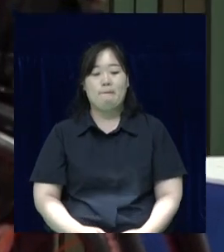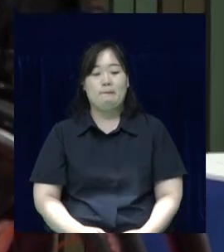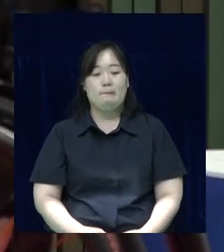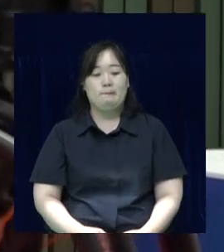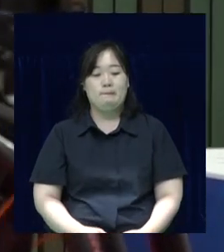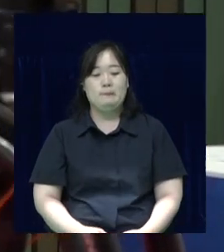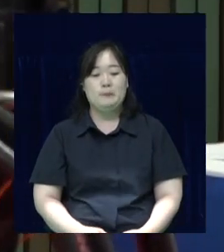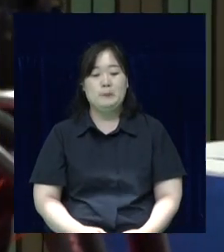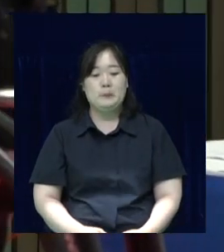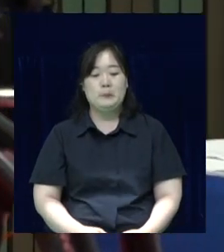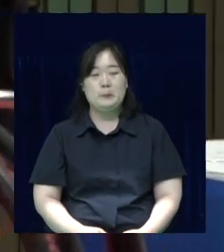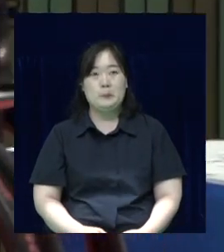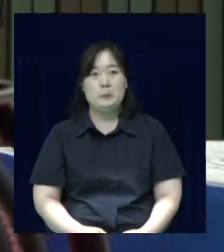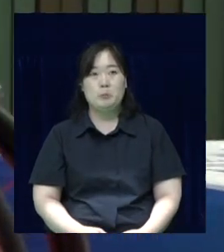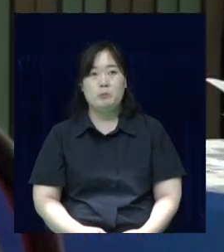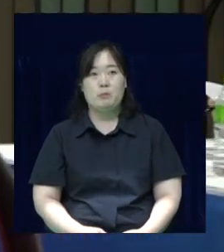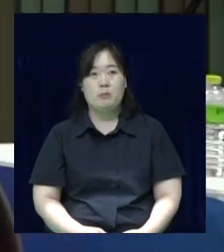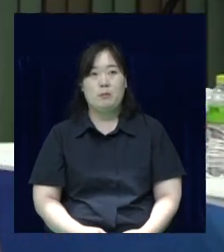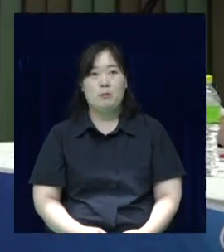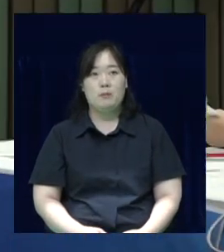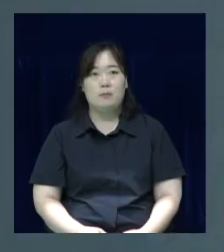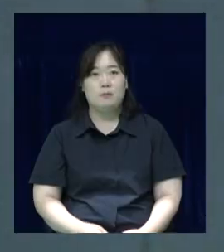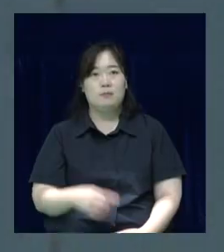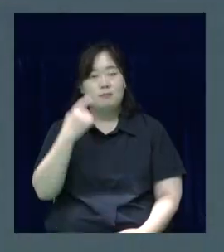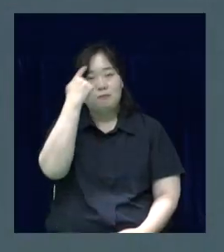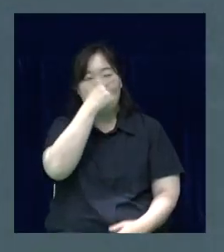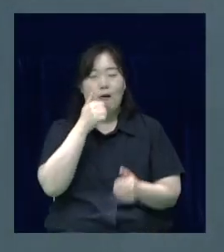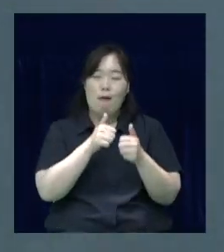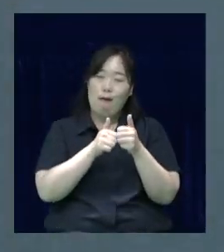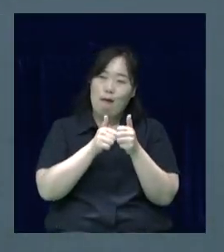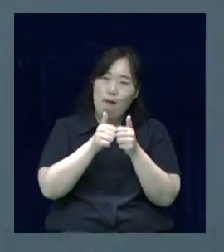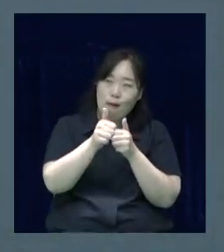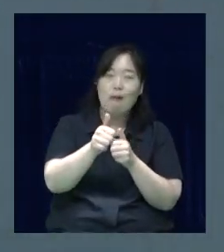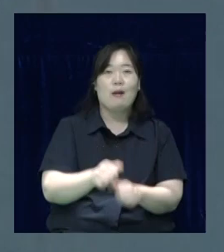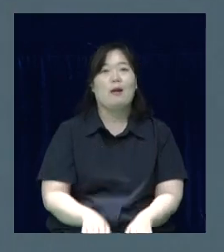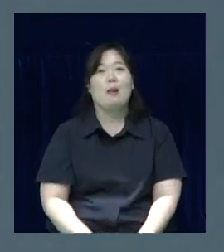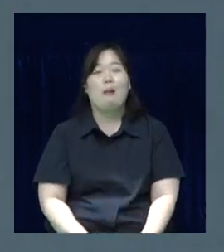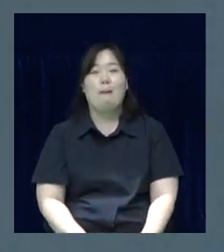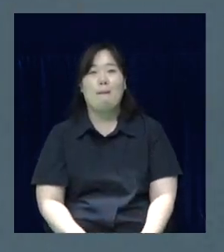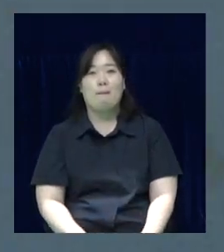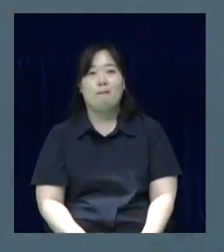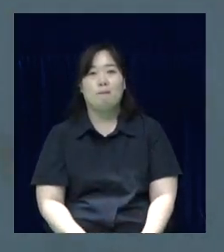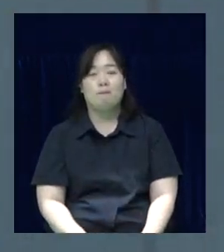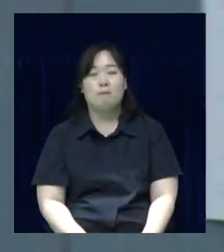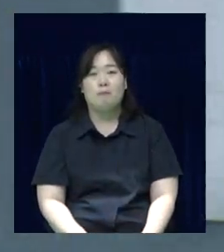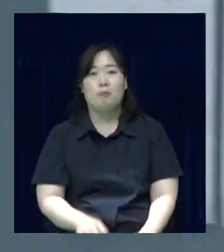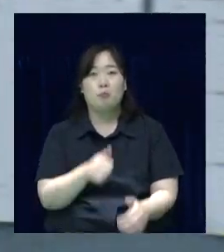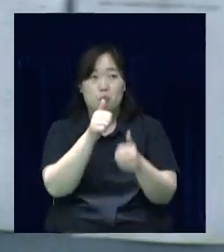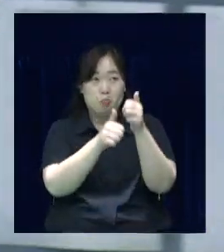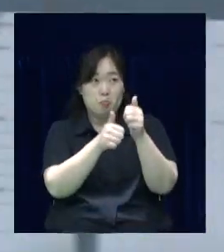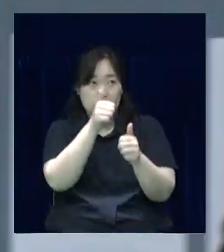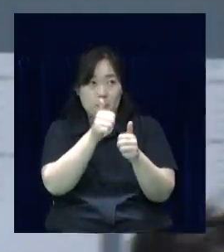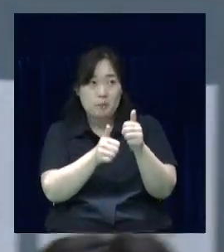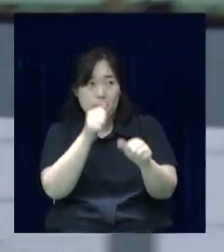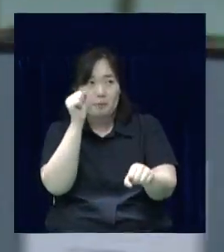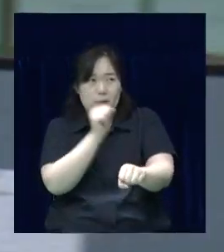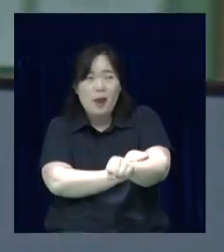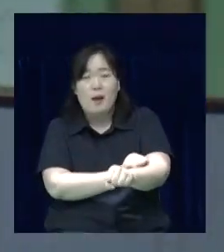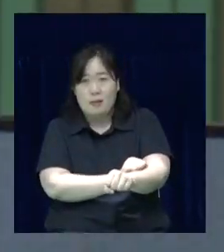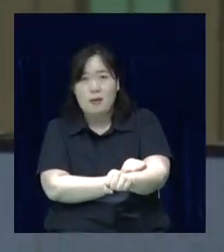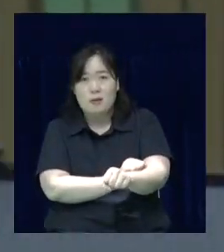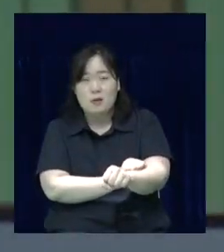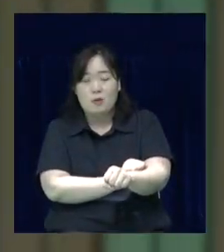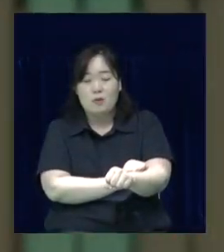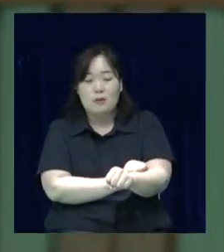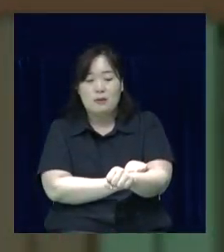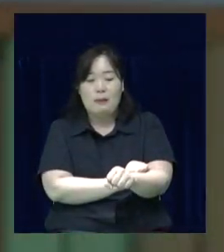황찬호 선수가 얼굴도 굉장히 또 잘생겼어요. 네. 역도 경기에서 경기를 잘한다 하면 우리가 총